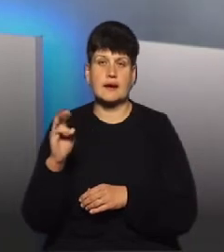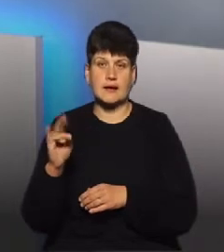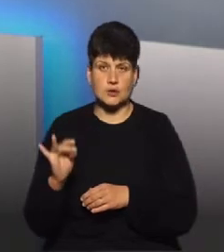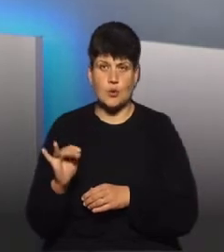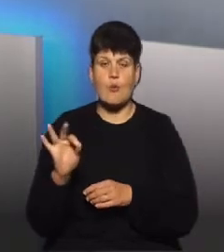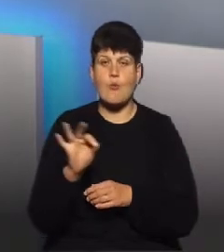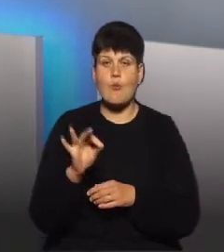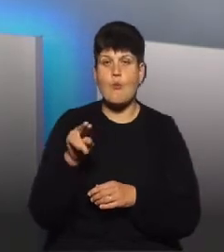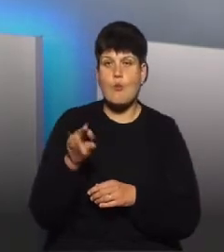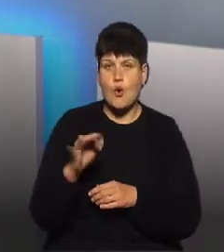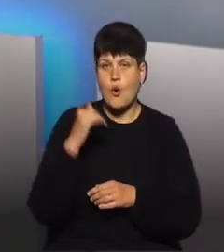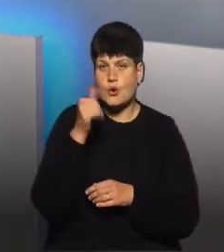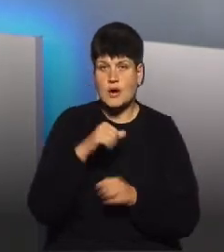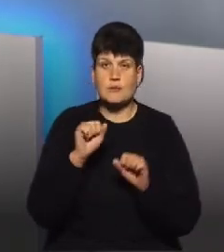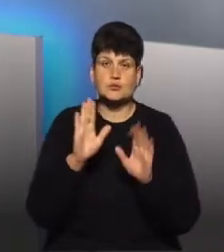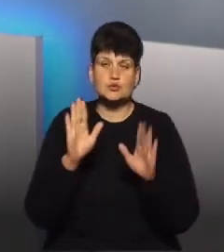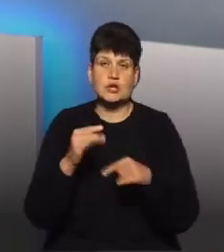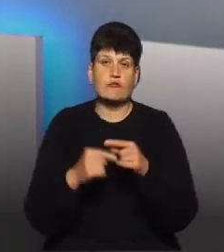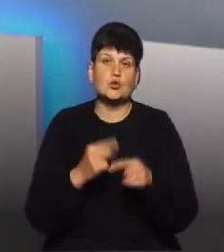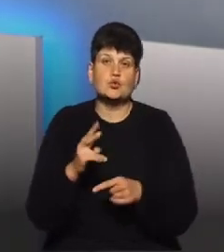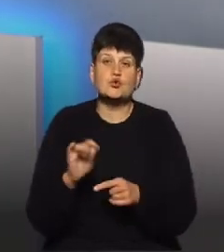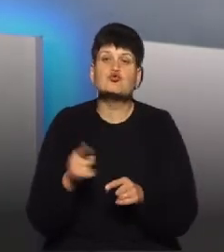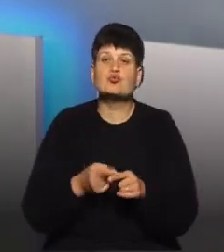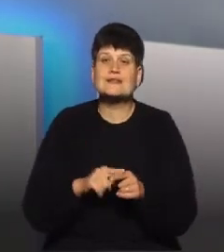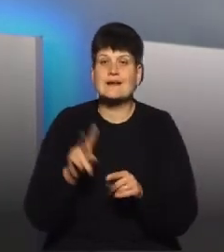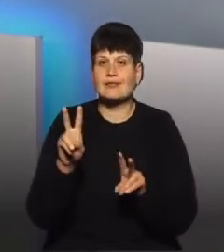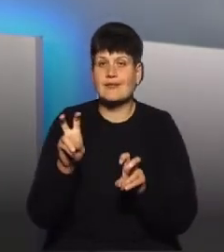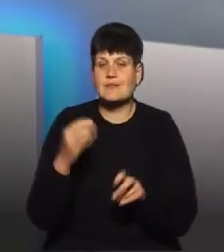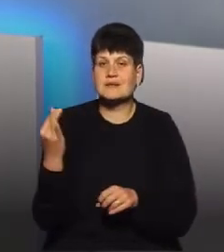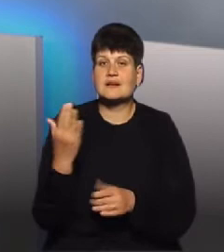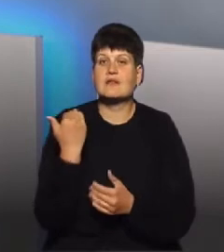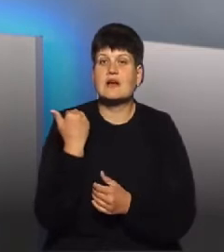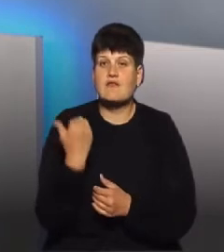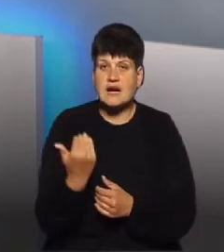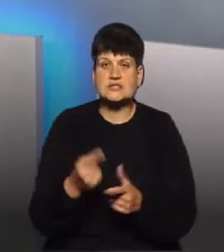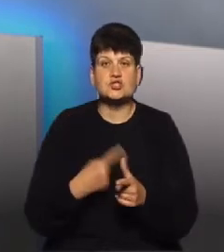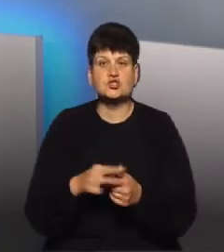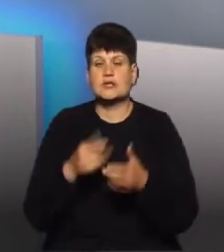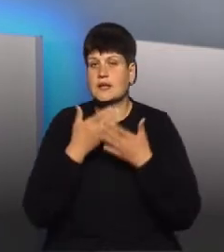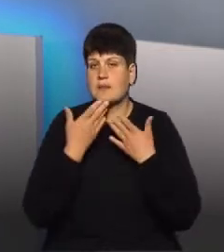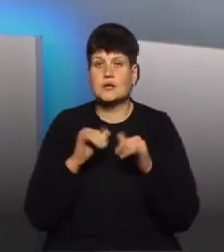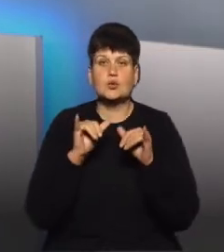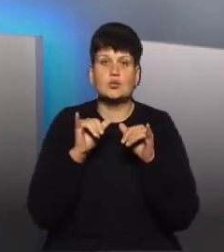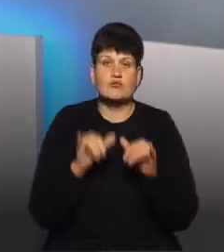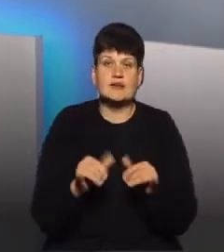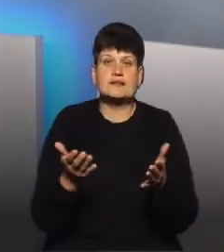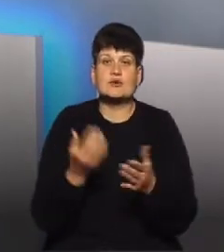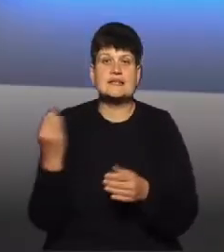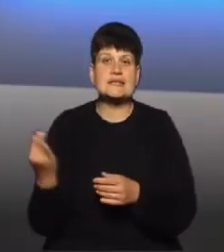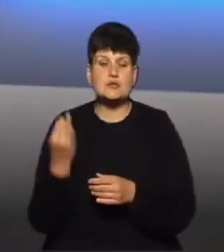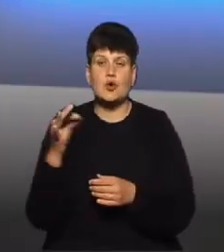приблизно. Чому ця тема вас зацікавила? Чи не маєте ви якихось історії про депортацію у своїй